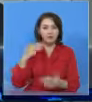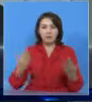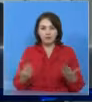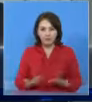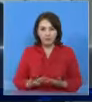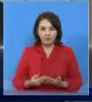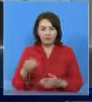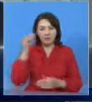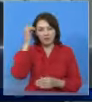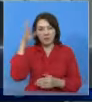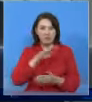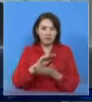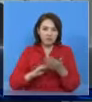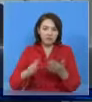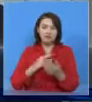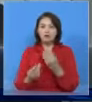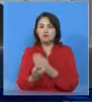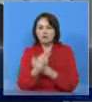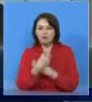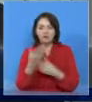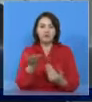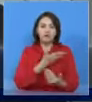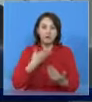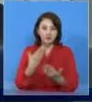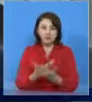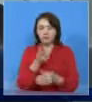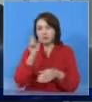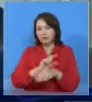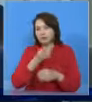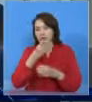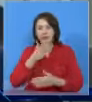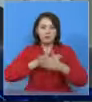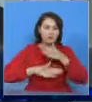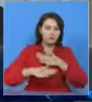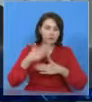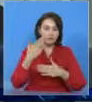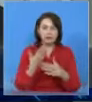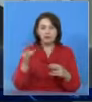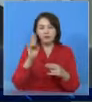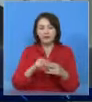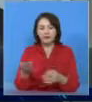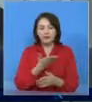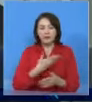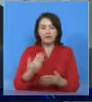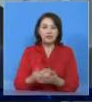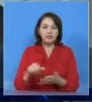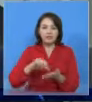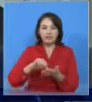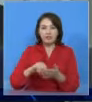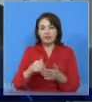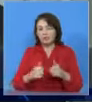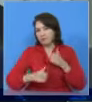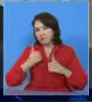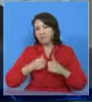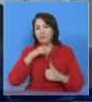тұратын ақын-жазушылар иеленіп отыр. Бұл да біз үшін өте жақсы қуаныш. Мынау біздің қаламгерлерімізге мотивация